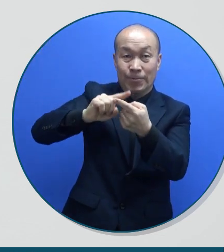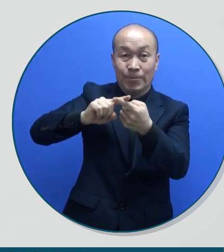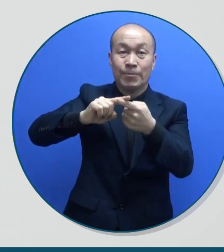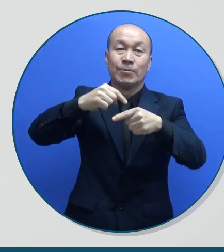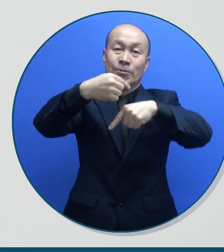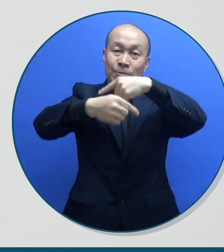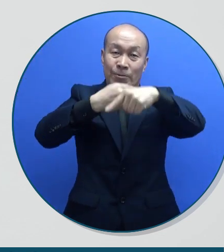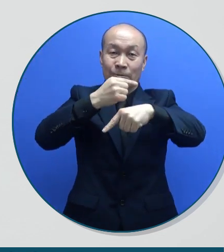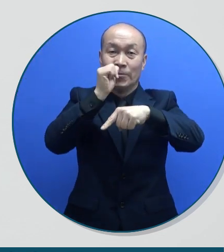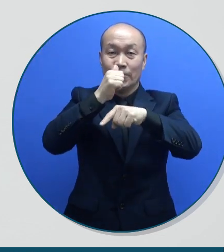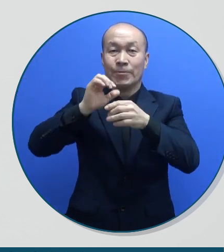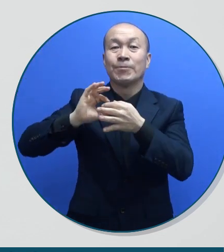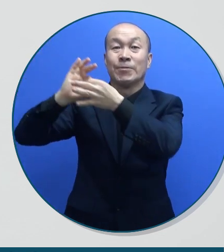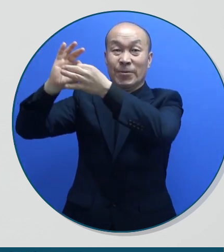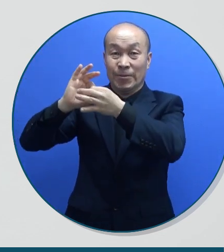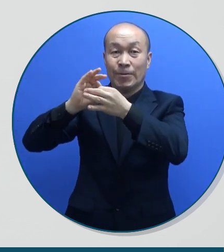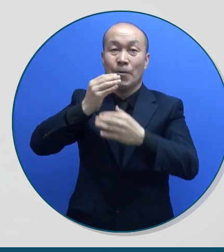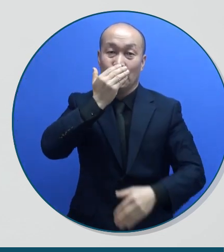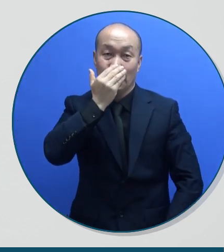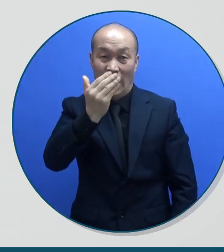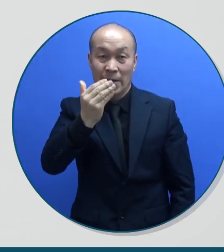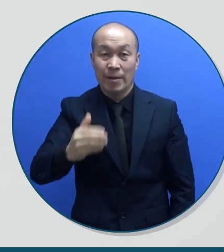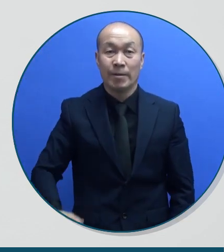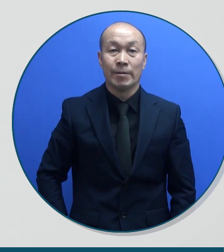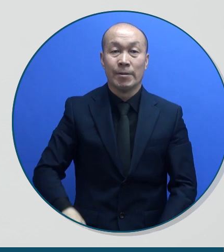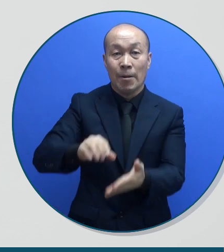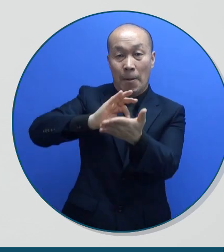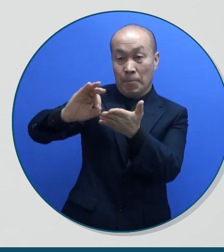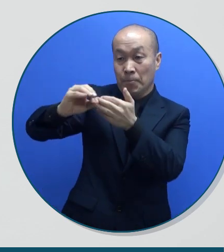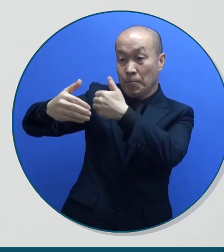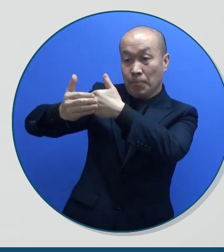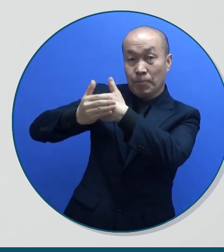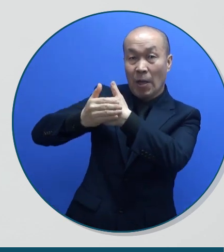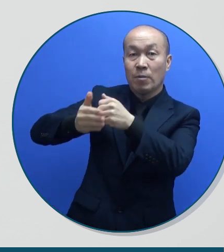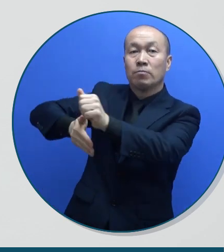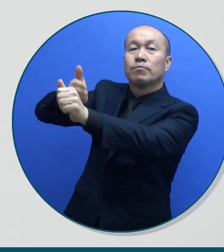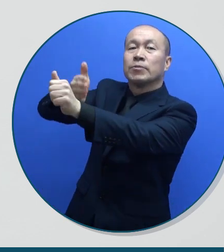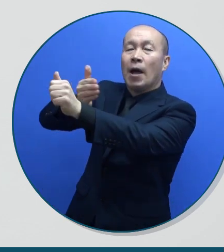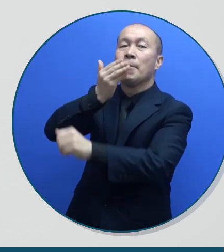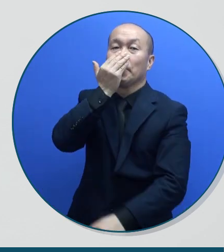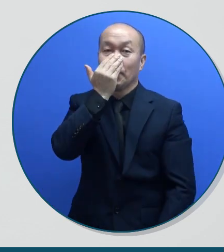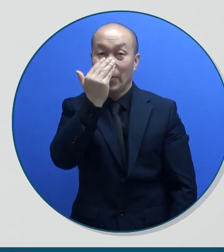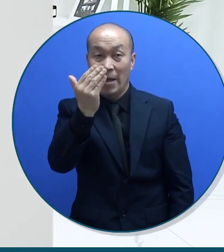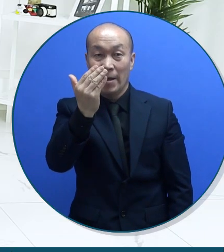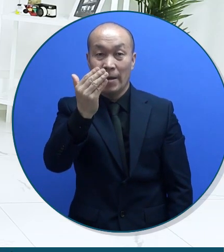중계를 할 수 있는 영상 중계 서비스를 이용해 도움을 요청할 수 있습니다.